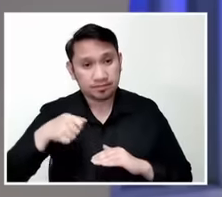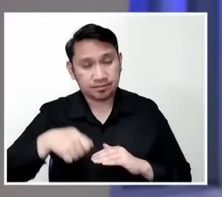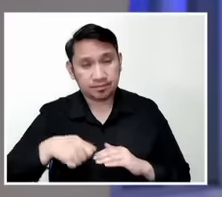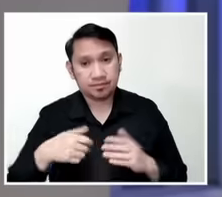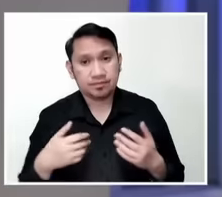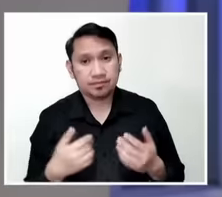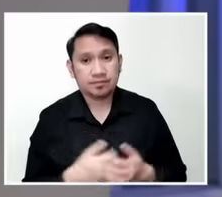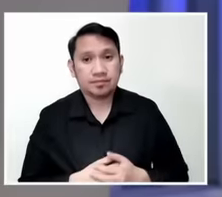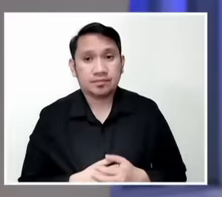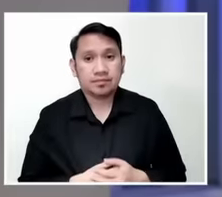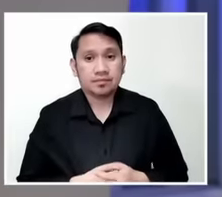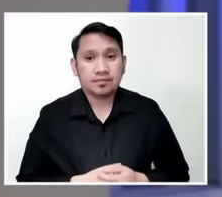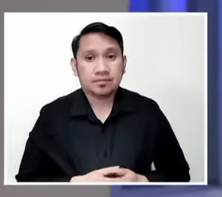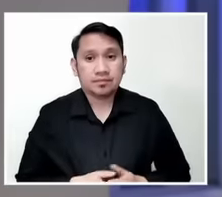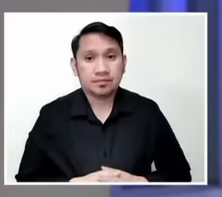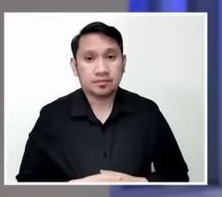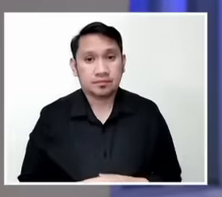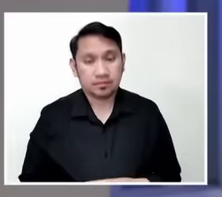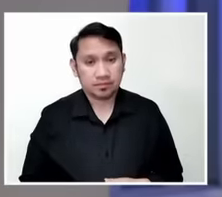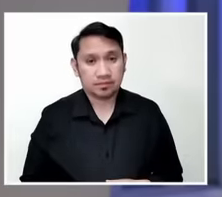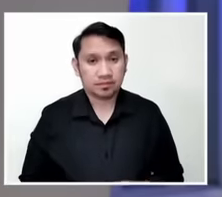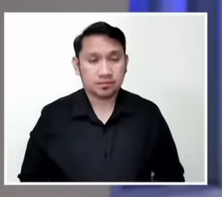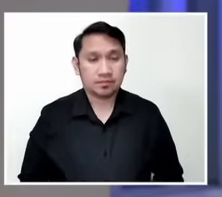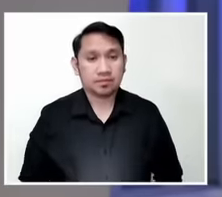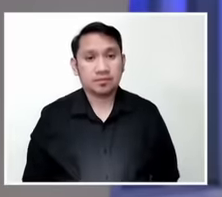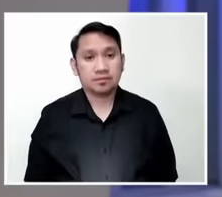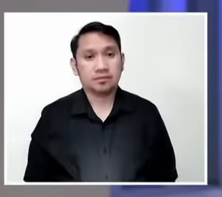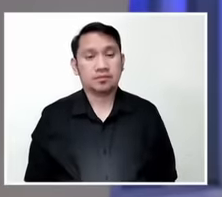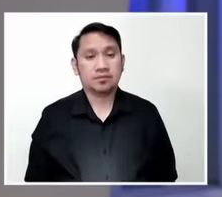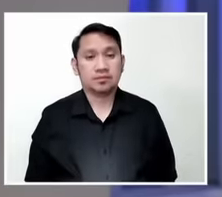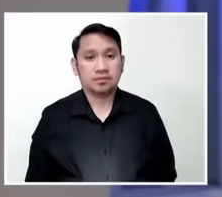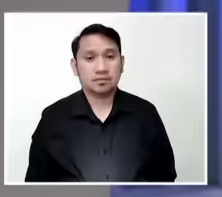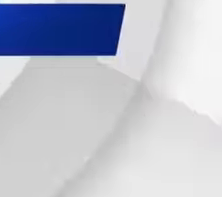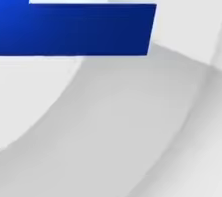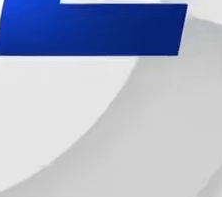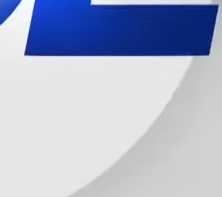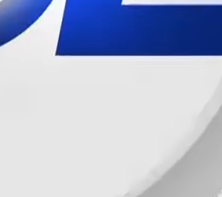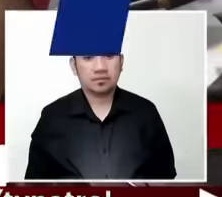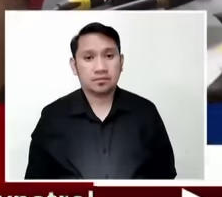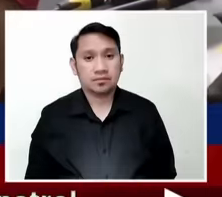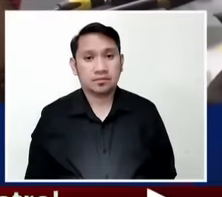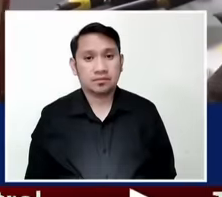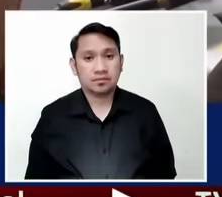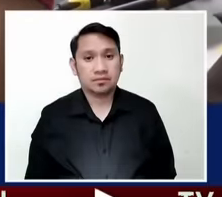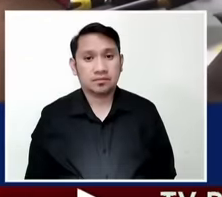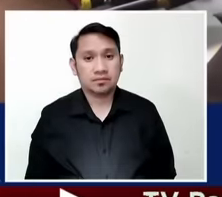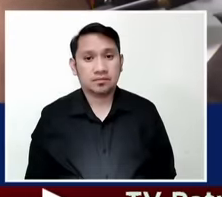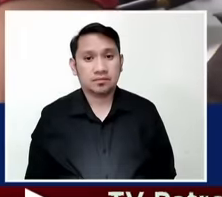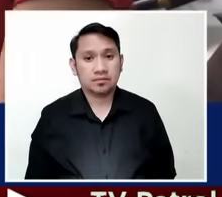ng naturang batas. Nagpapatrol, Adrian Ayalin.